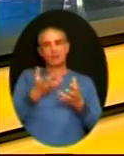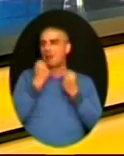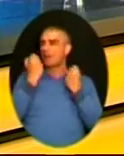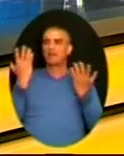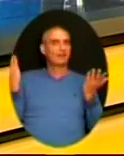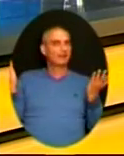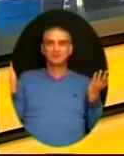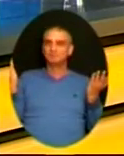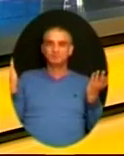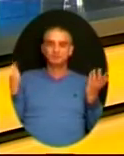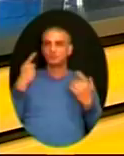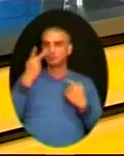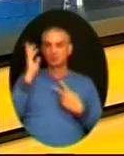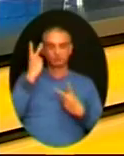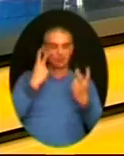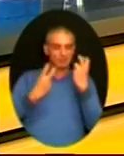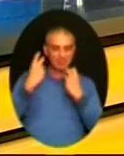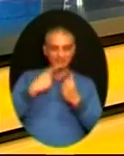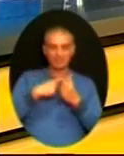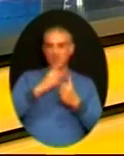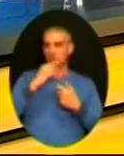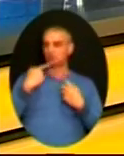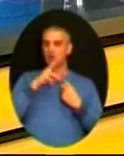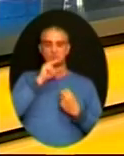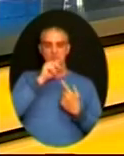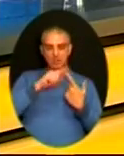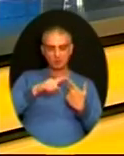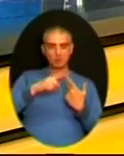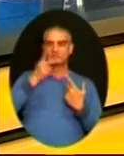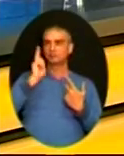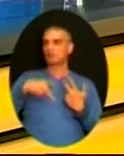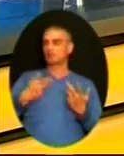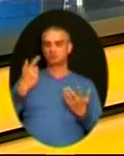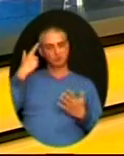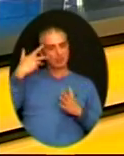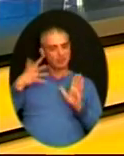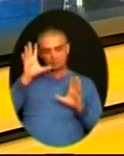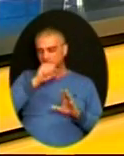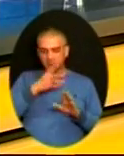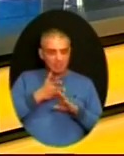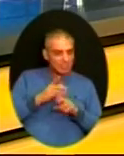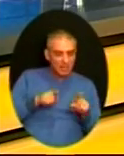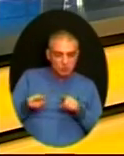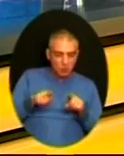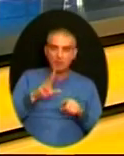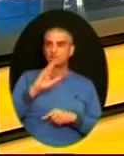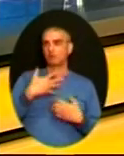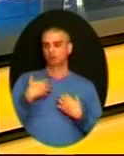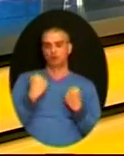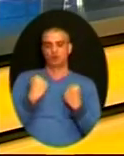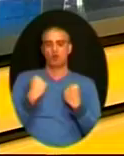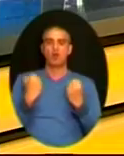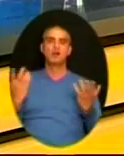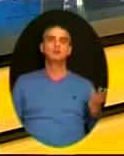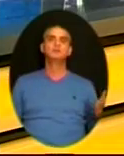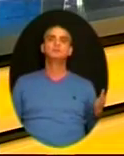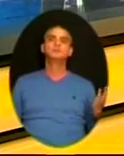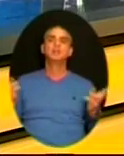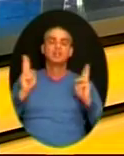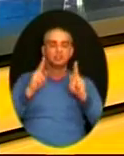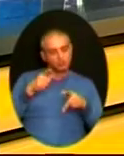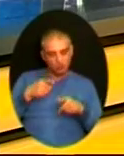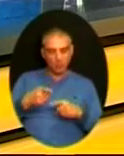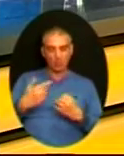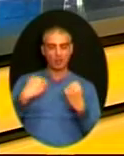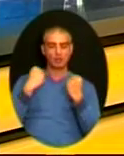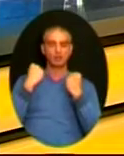זה ממנו. יש לו את הניסיון, יש לו את כושר הביטוי, יש לו את כושר הניתוח. ויש לו את תעצומות הנפש. יש לו